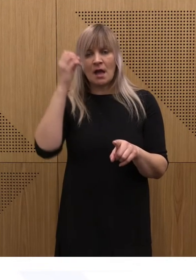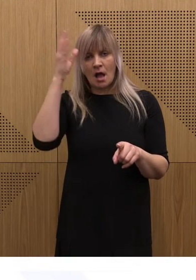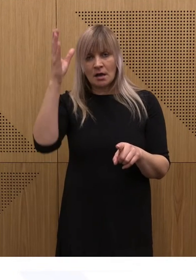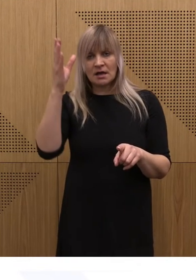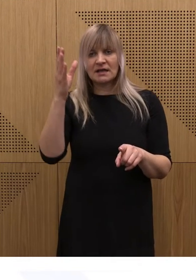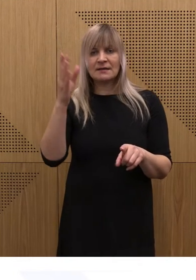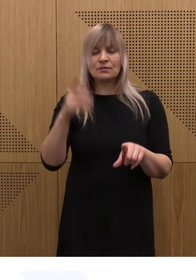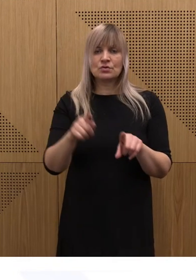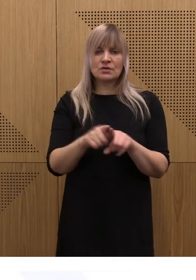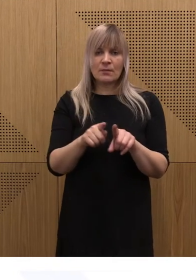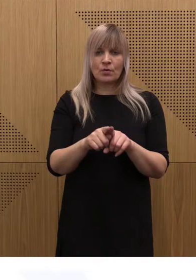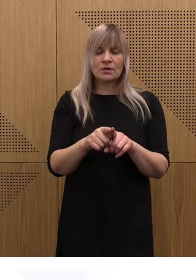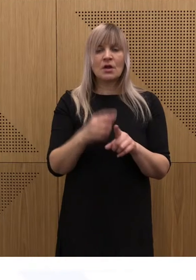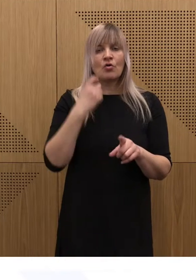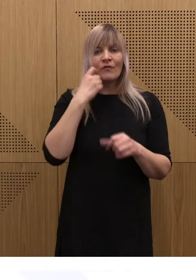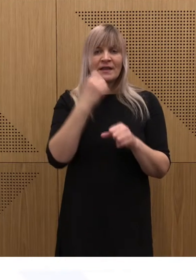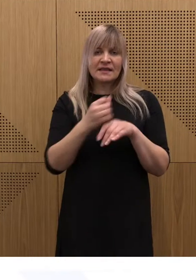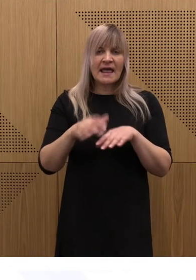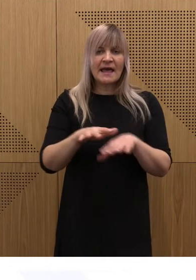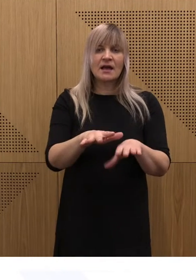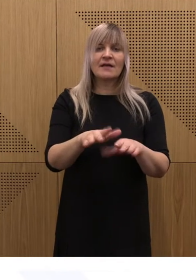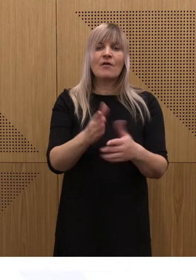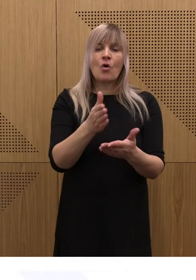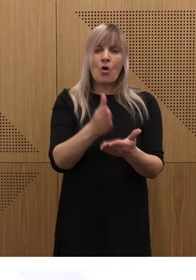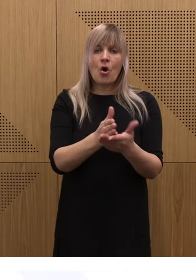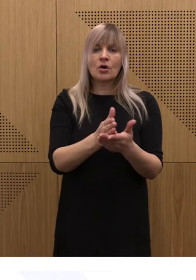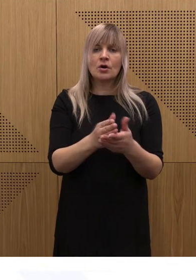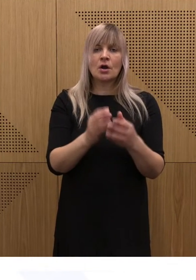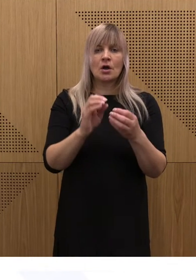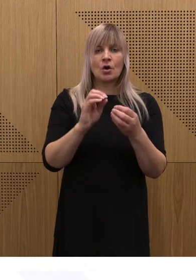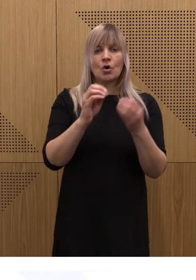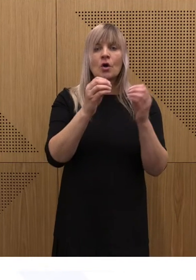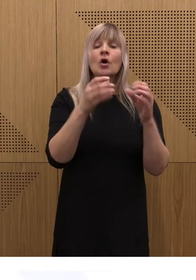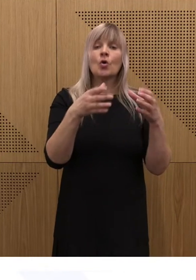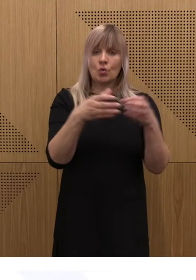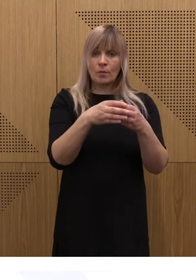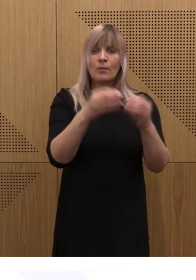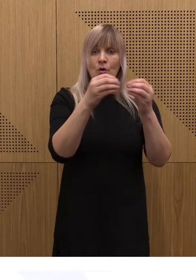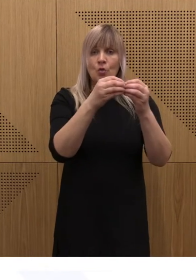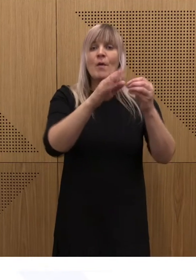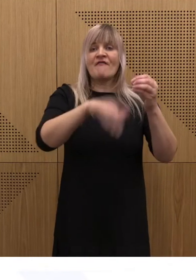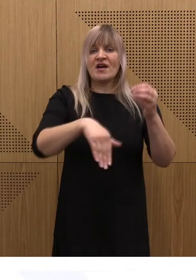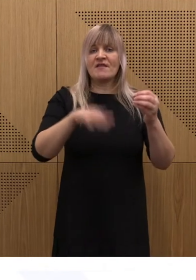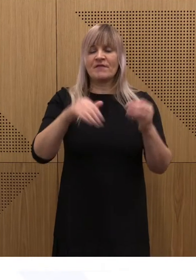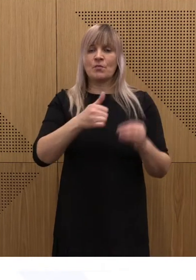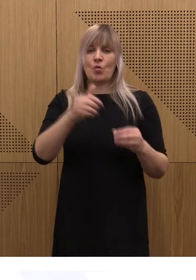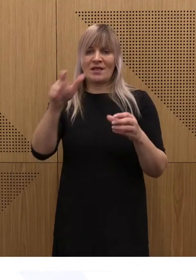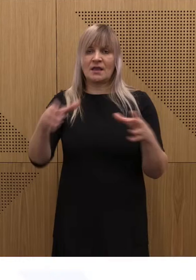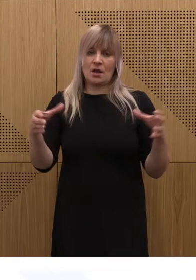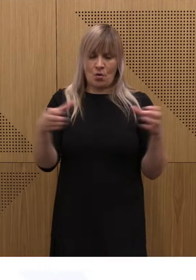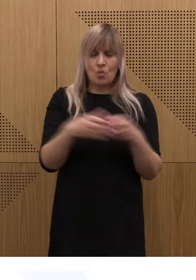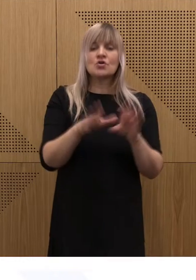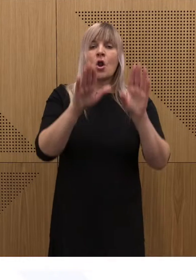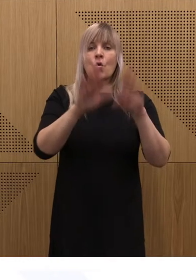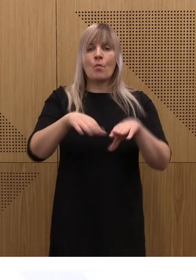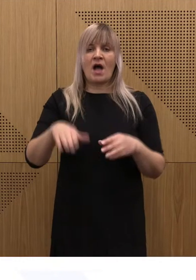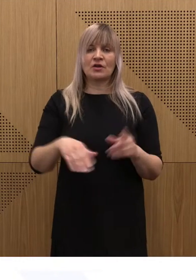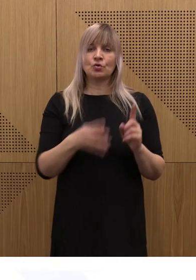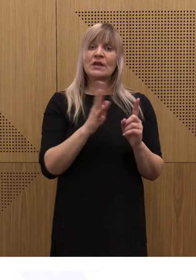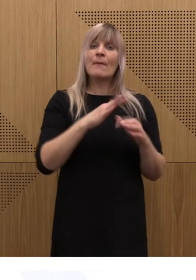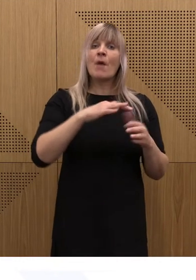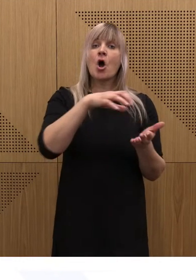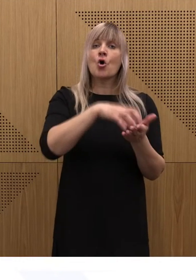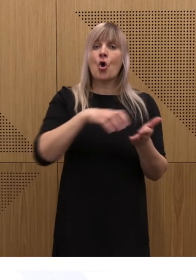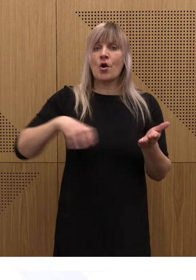huviharidus ja ka huvitegevus on kümnestes gruppides lubatud koos juhendajaga. Nii et